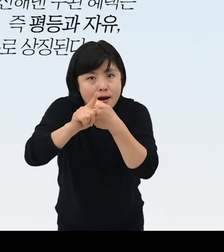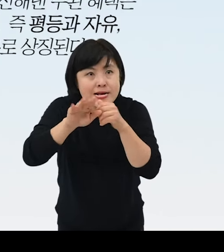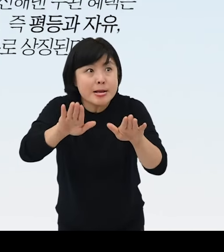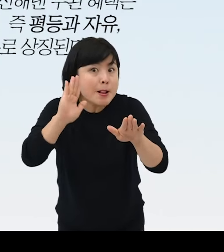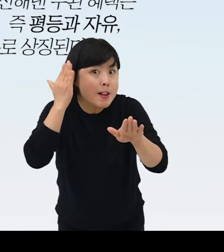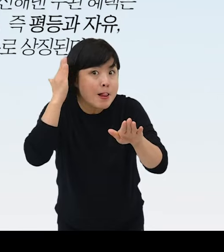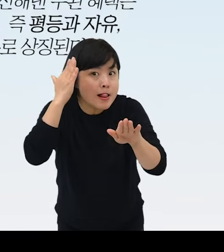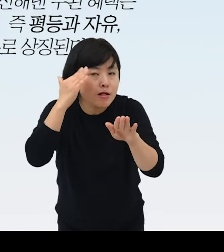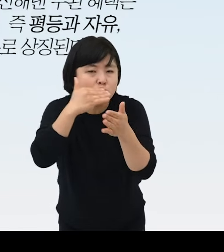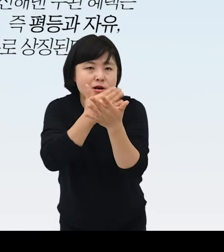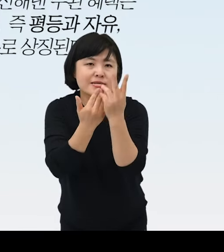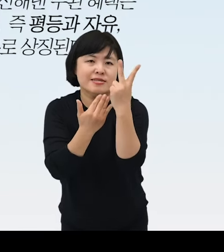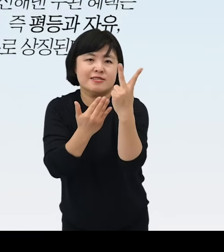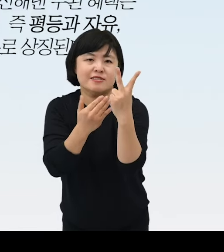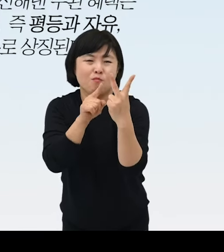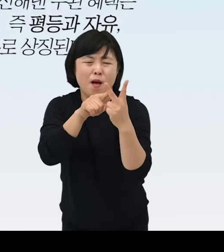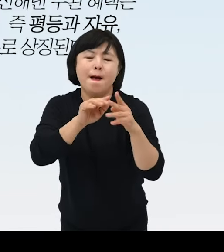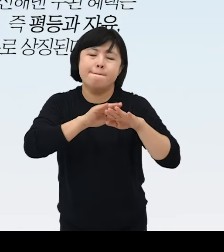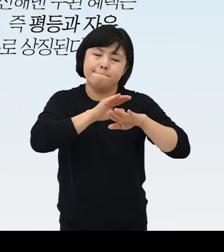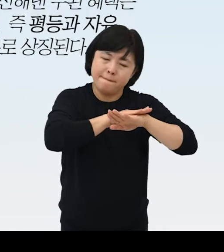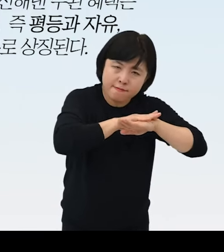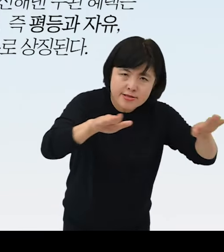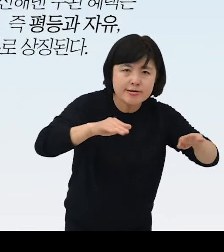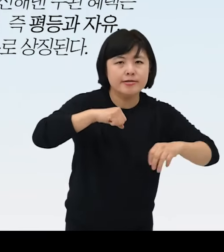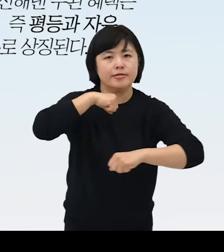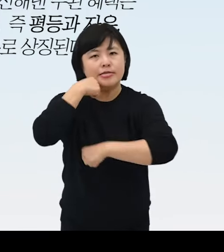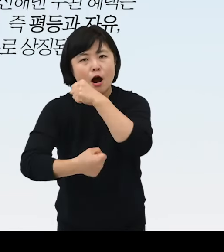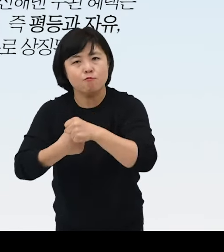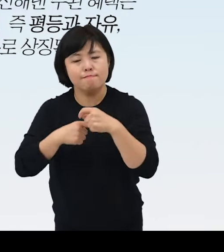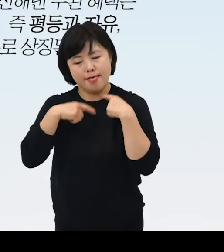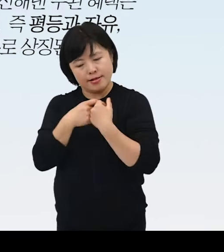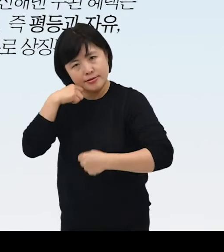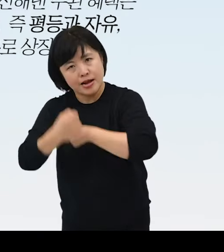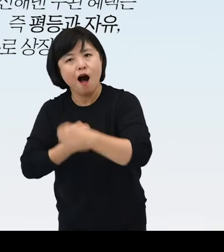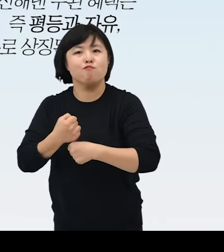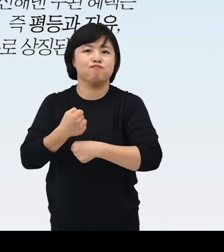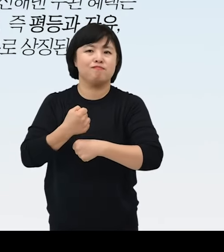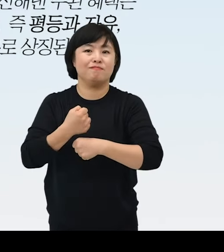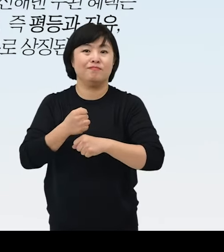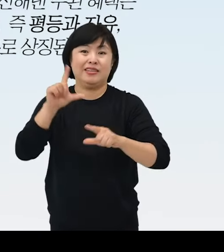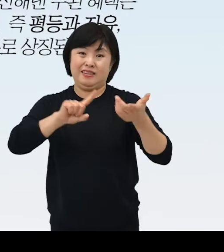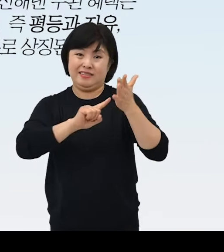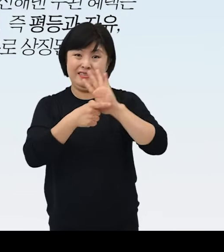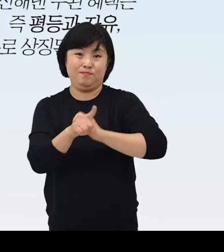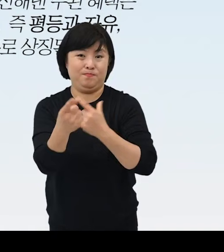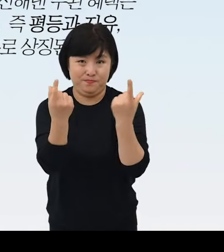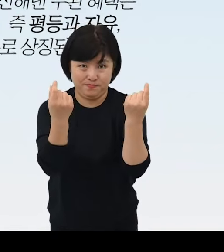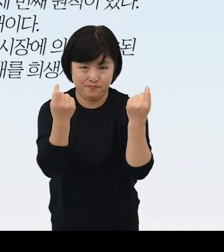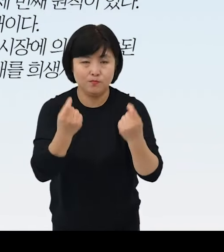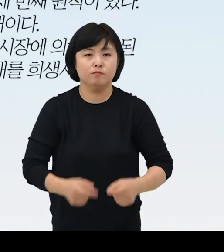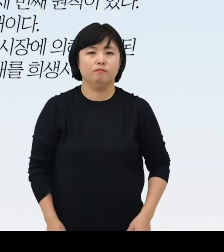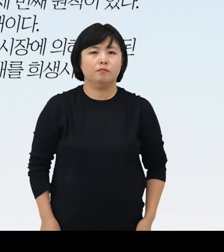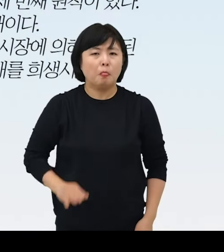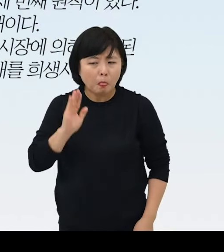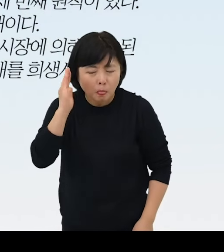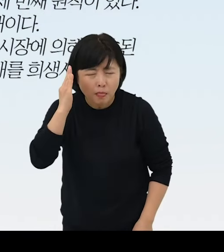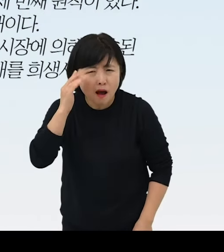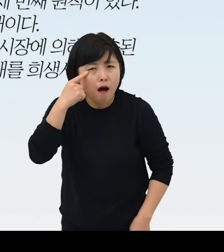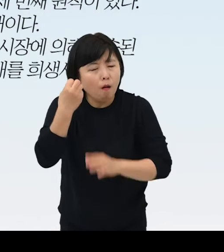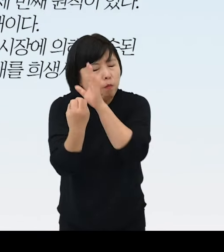주된 혜택은 근대성의 두 가지 가치, 즉 평등과 자유, 특히 개인의 자유로 상징된다.